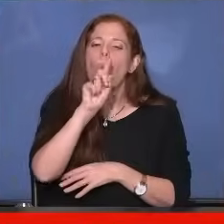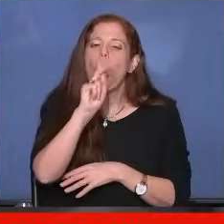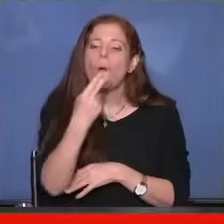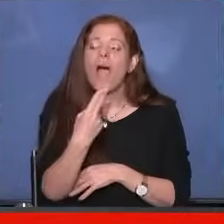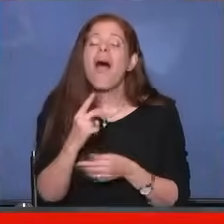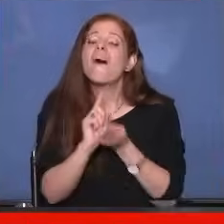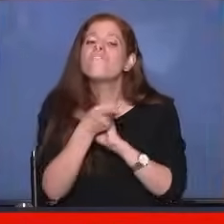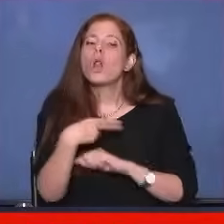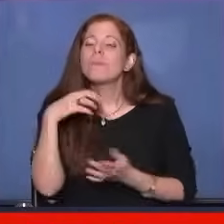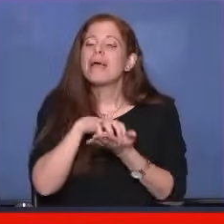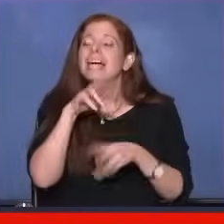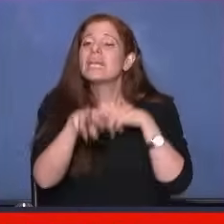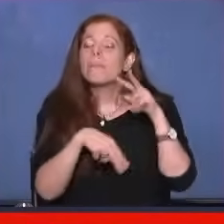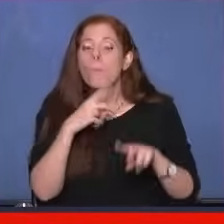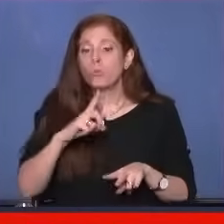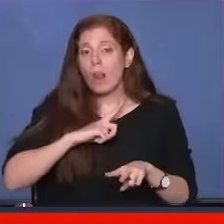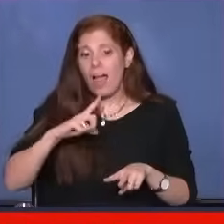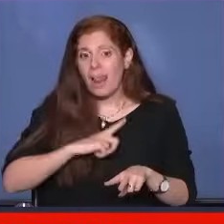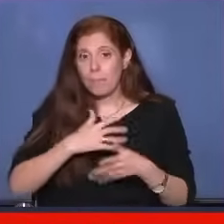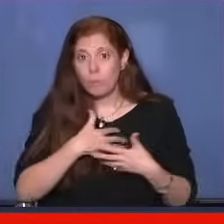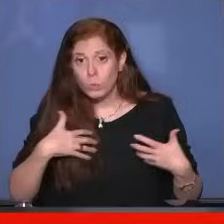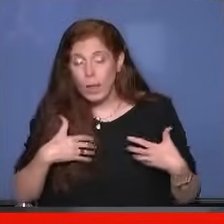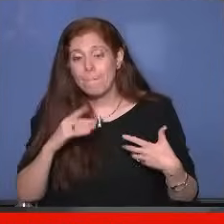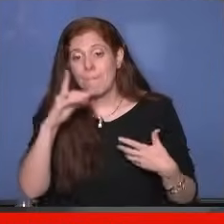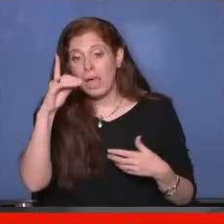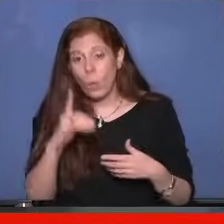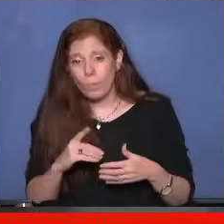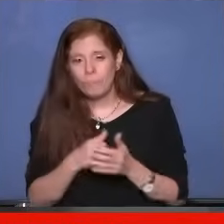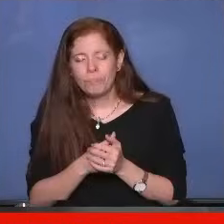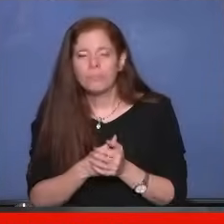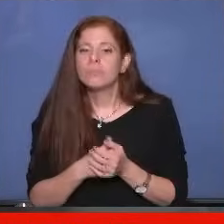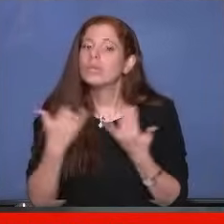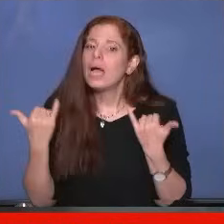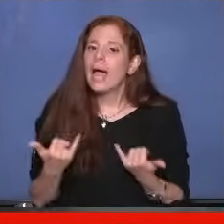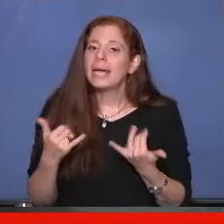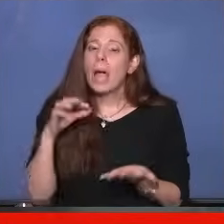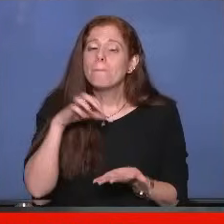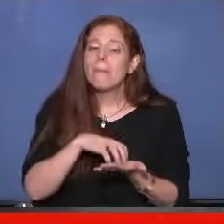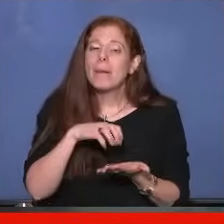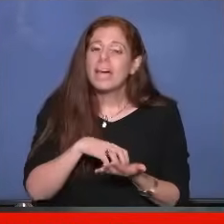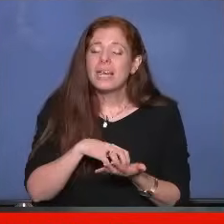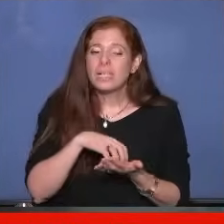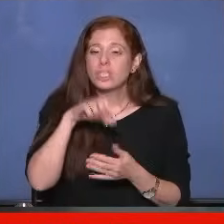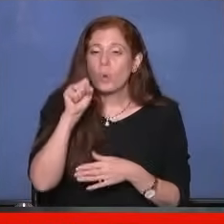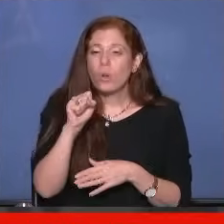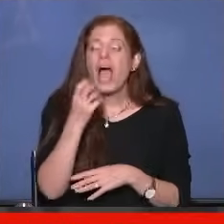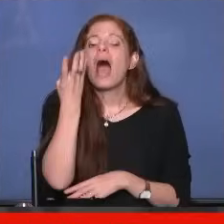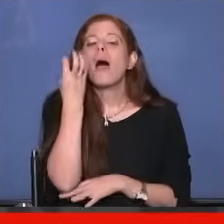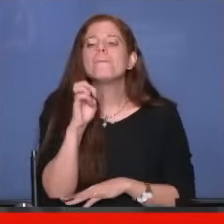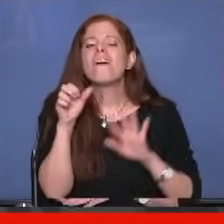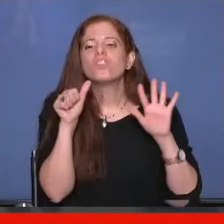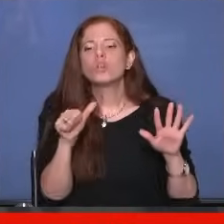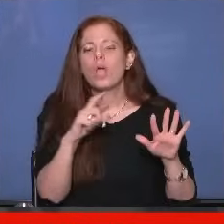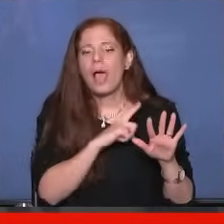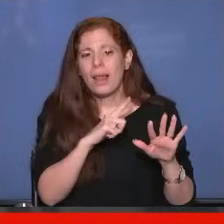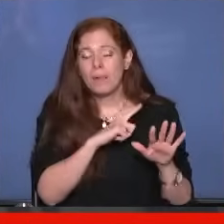הטיפול של החיילים הפצועים בחזית בדרום. כרגע במרכז הרפואי סורוקה מאושפזים 46 חיילים,